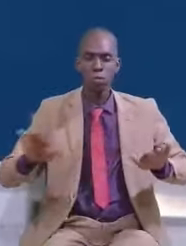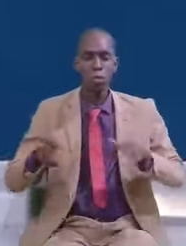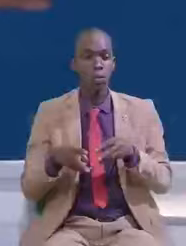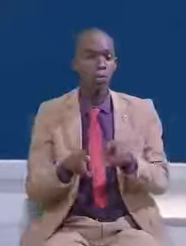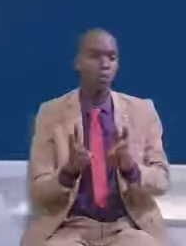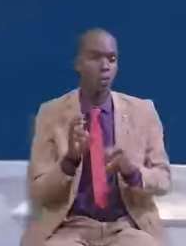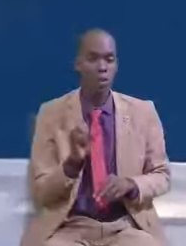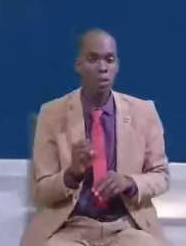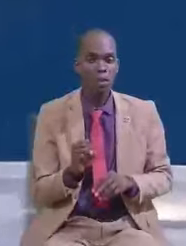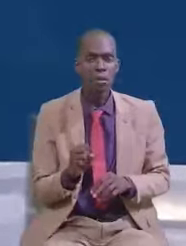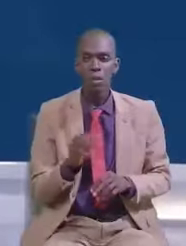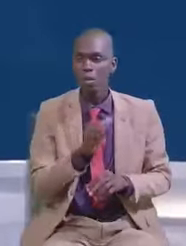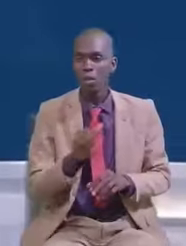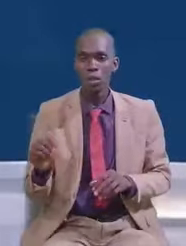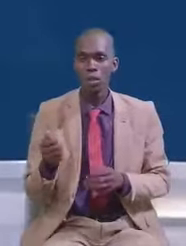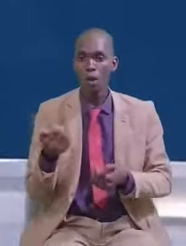Une voiture vient.